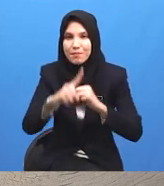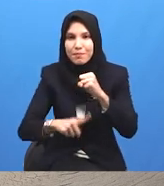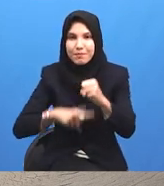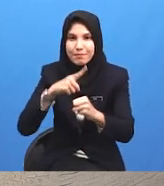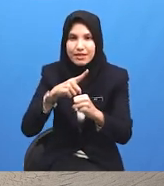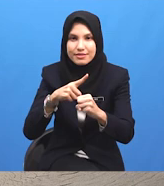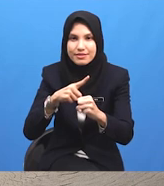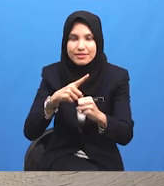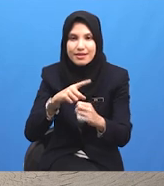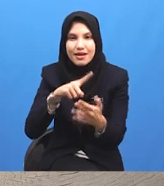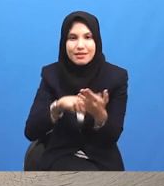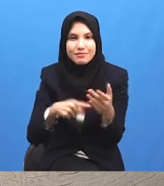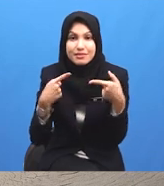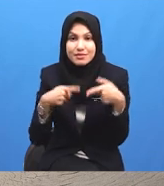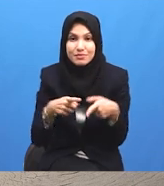Apakah jawapannya murid-murid?